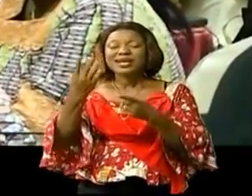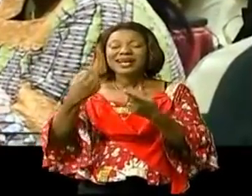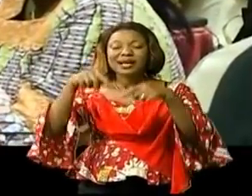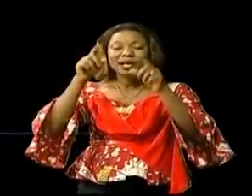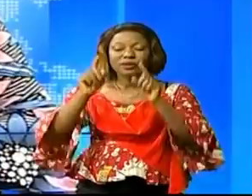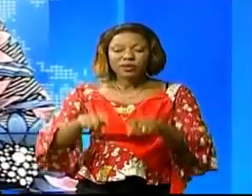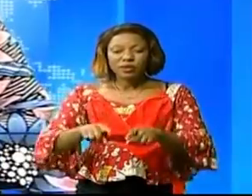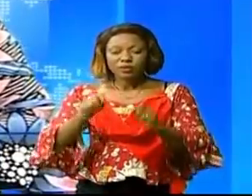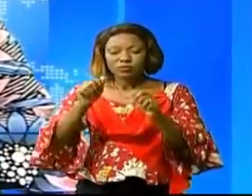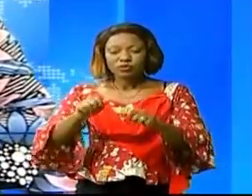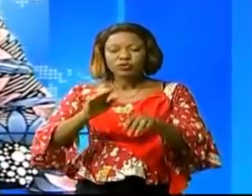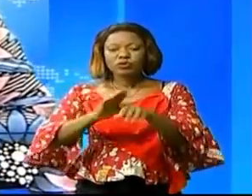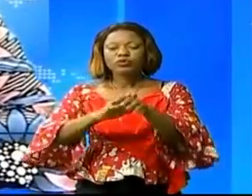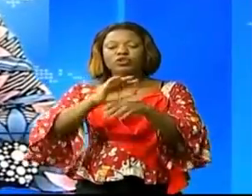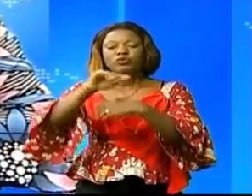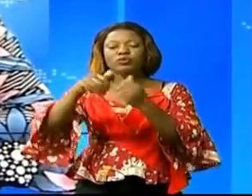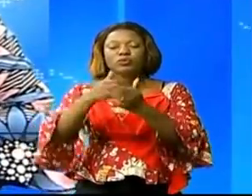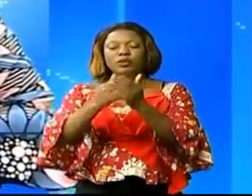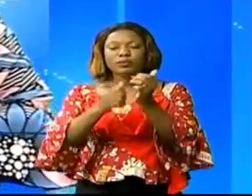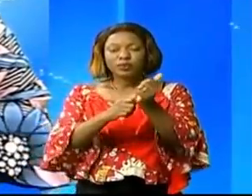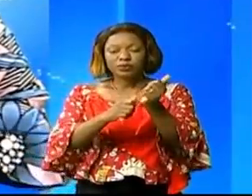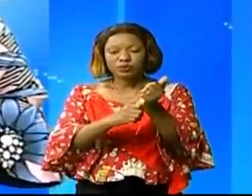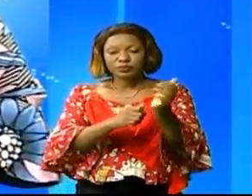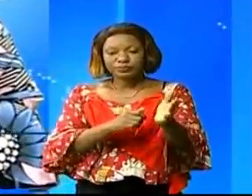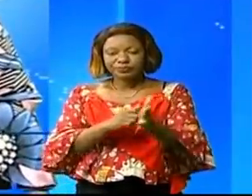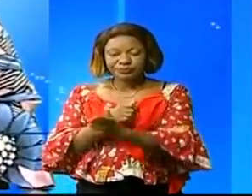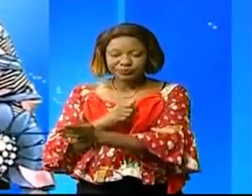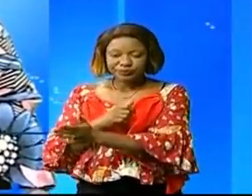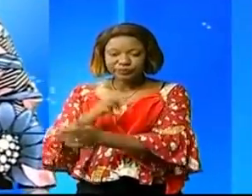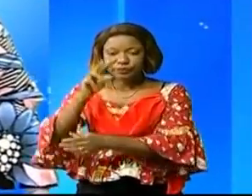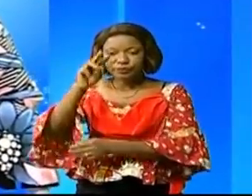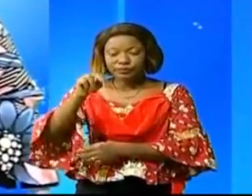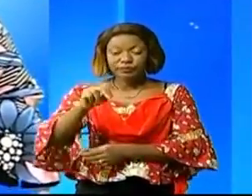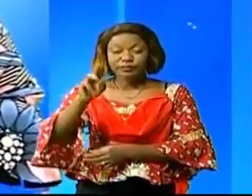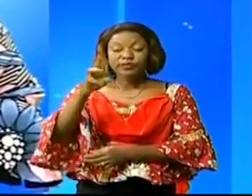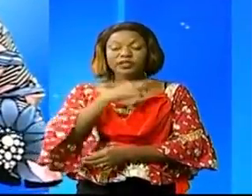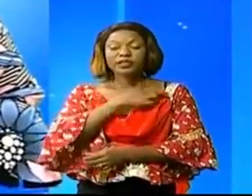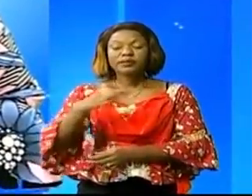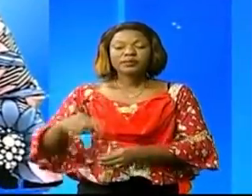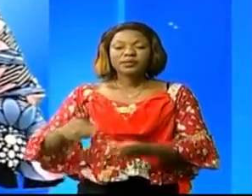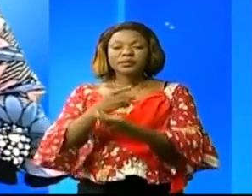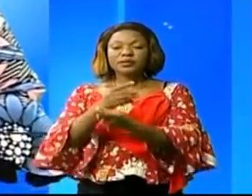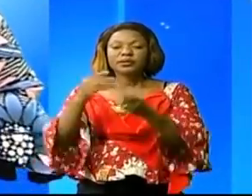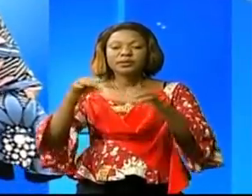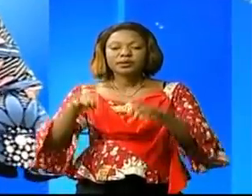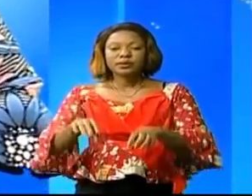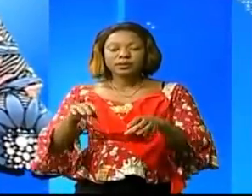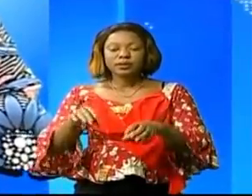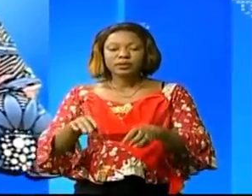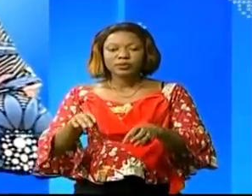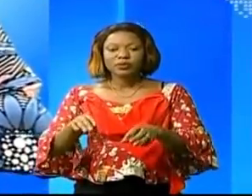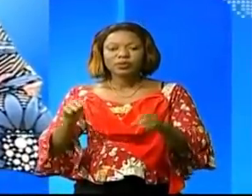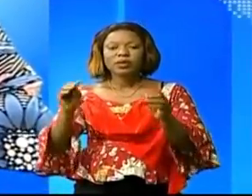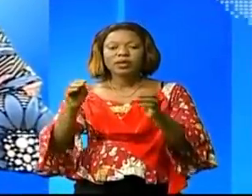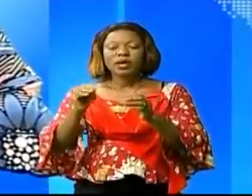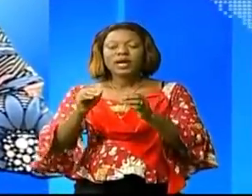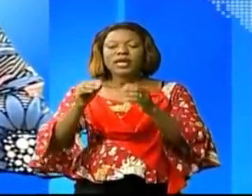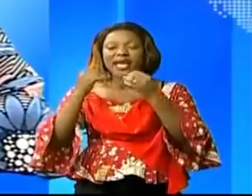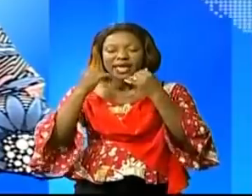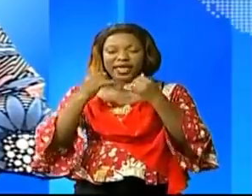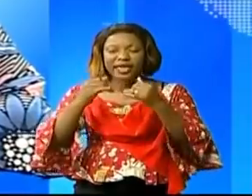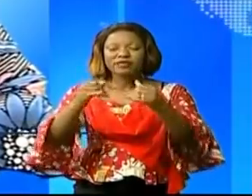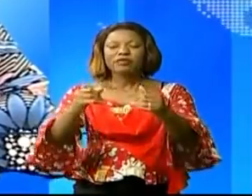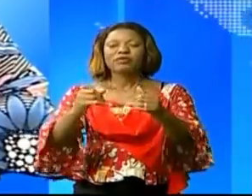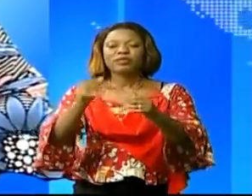humain. Hier, la mission onusienne en République démocratique du Congo a tenu sa traditionnelle point de presse